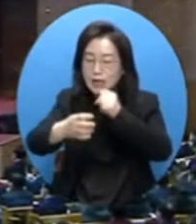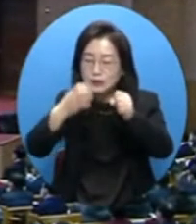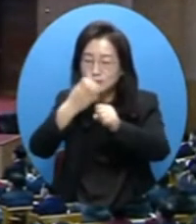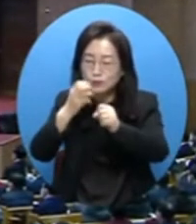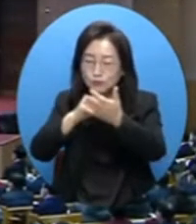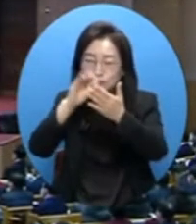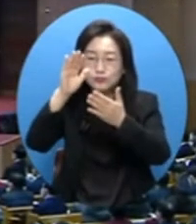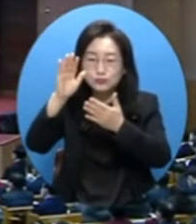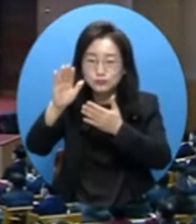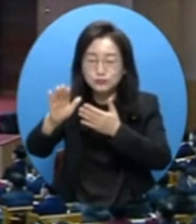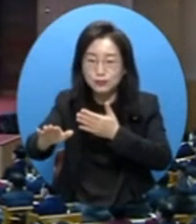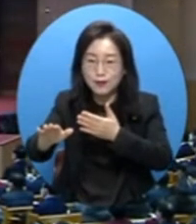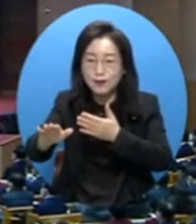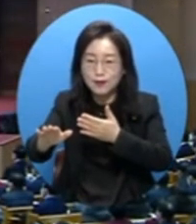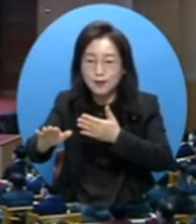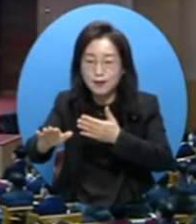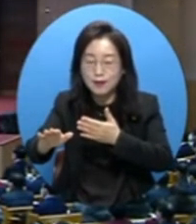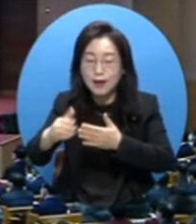가나안